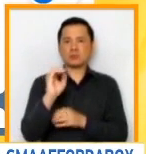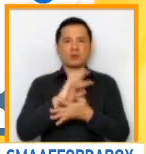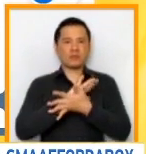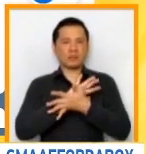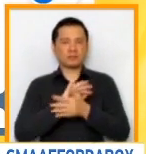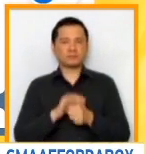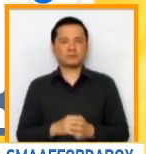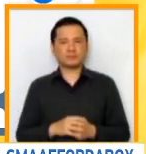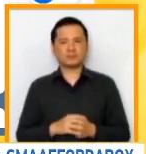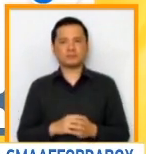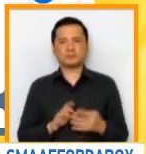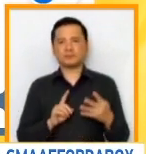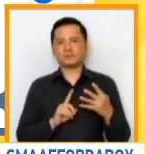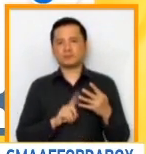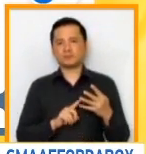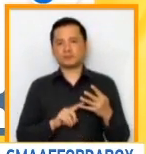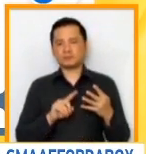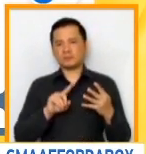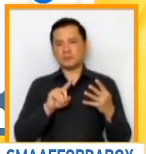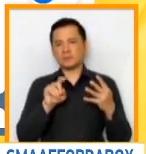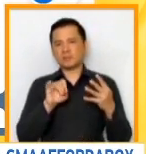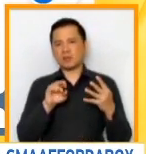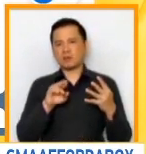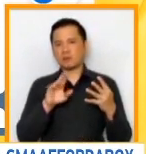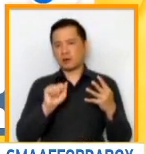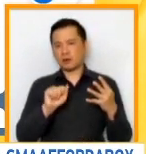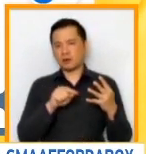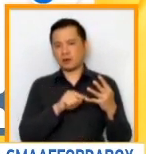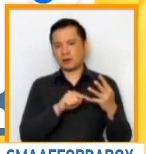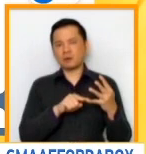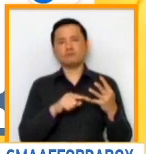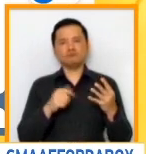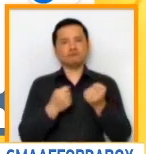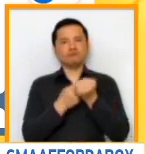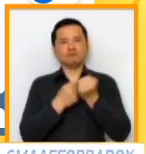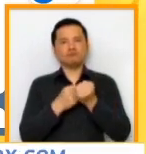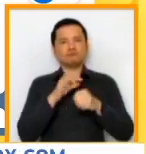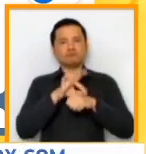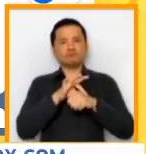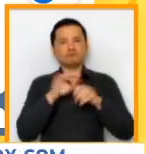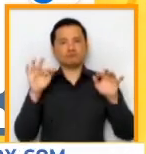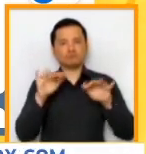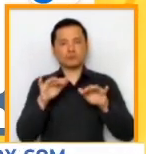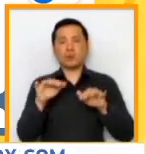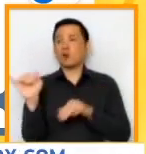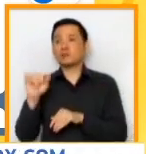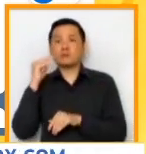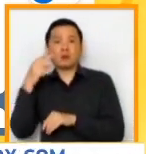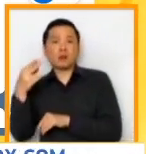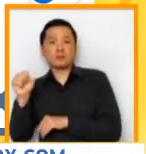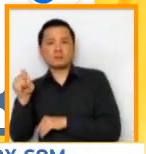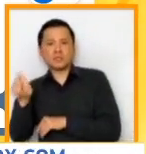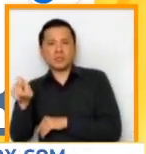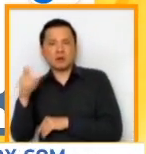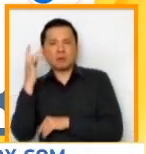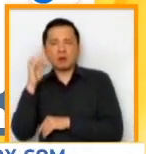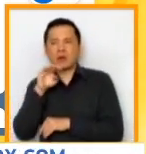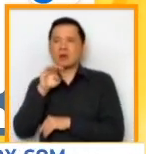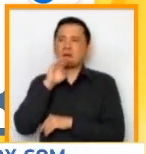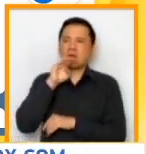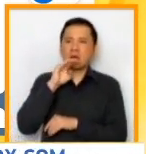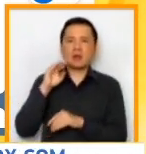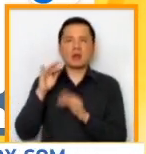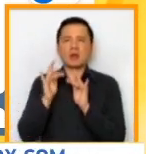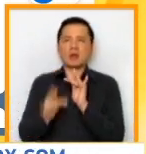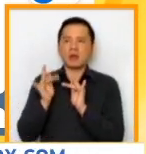Sang-ayon din si Zaira Nugid sa face-to-face classes pati na rin sa mga nasa high school dahil pahirapan daw ang signal sa online